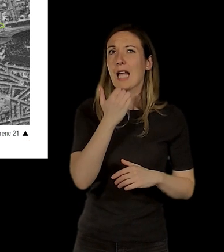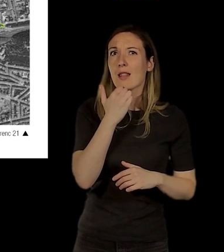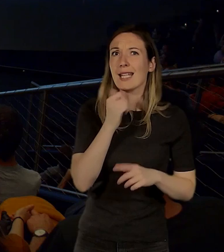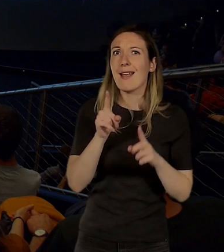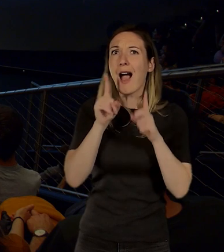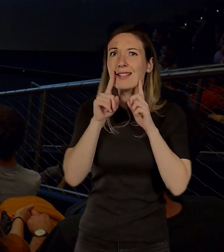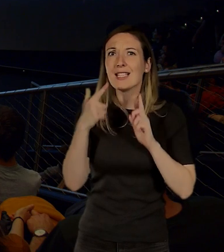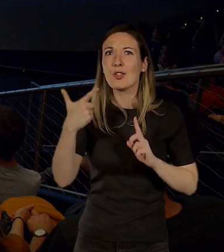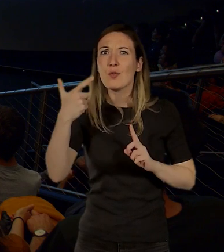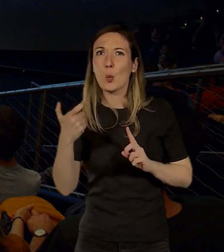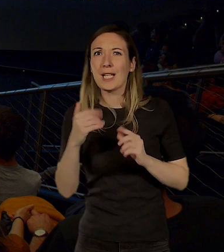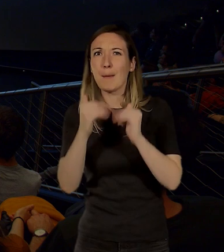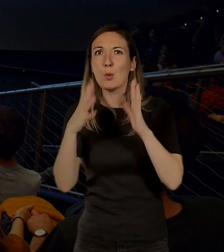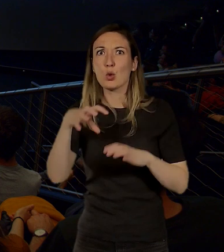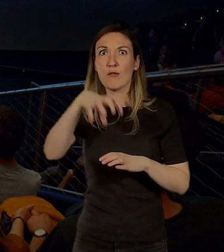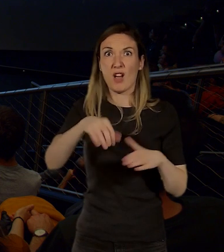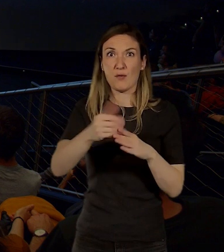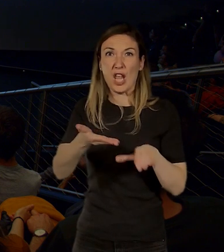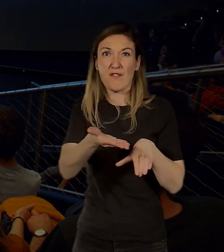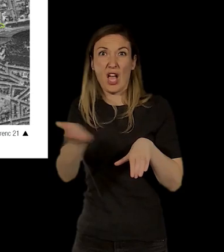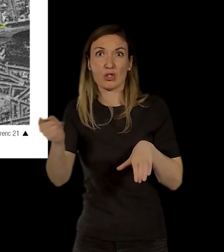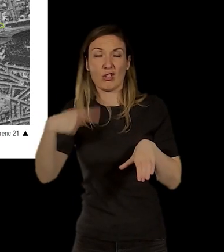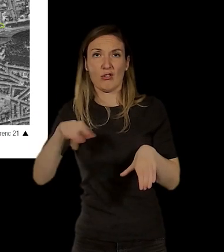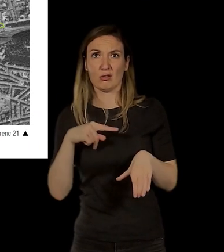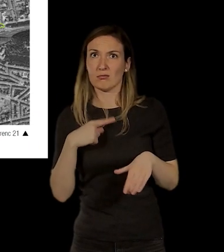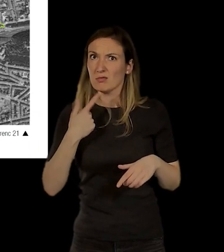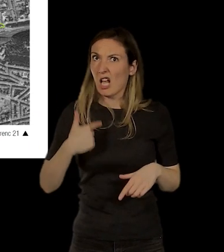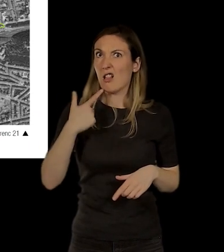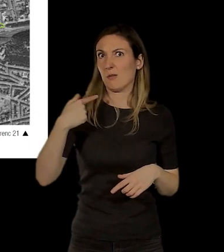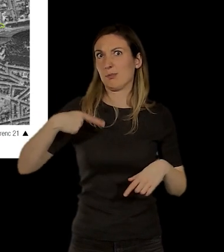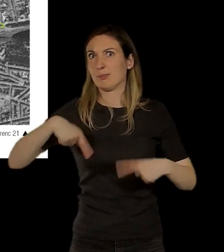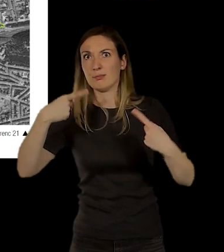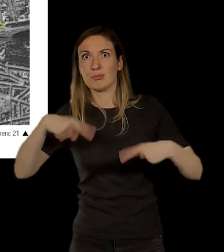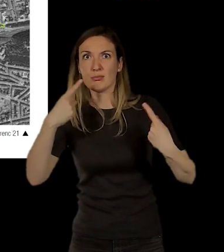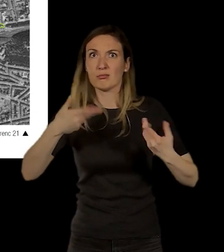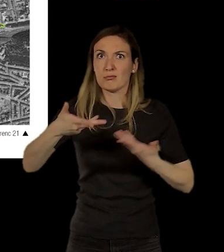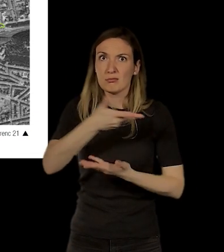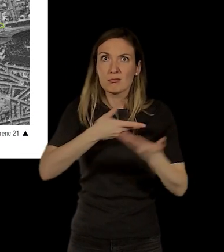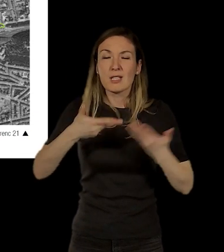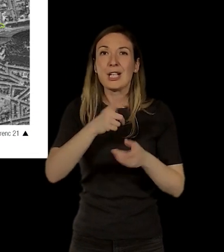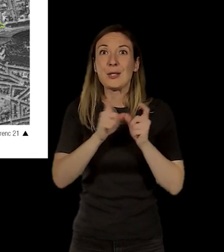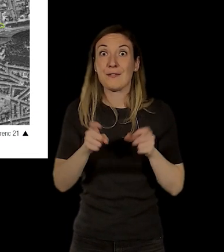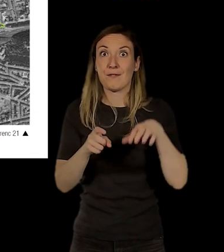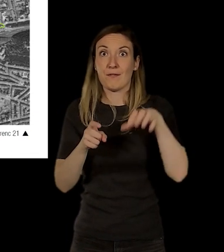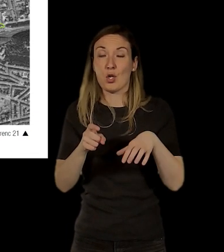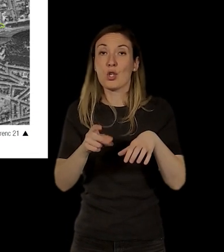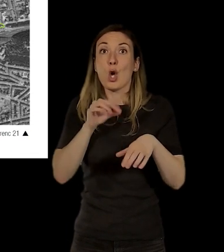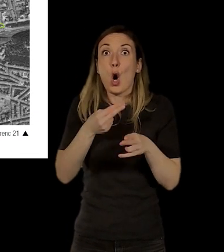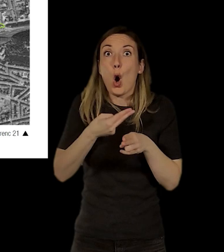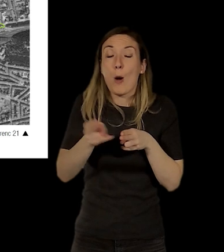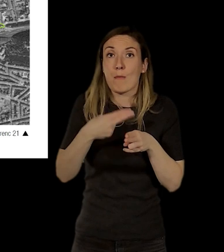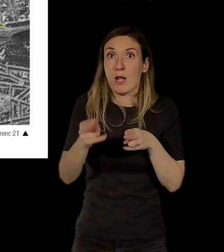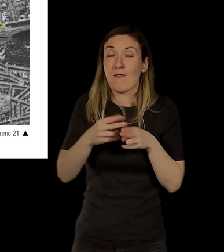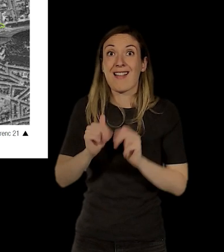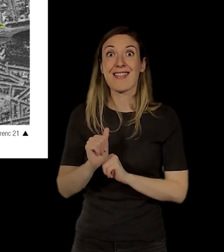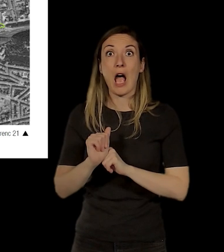2, která způsobila ve veřejnosti spoustu jako debat, protože ten návrh byl na Prahu opravdu velmi jako drastický,